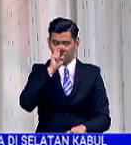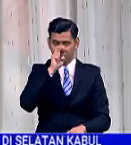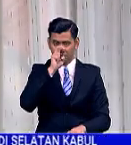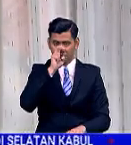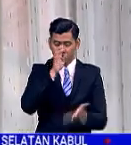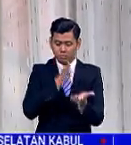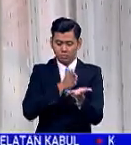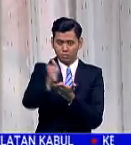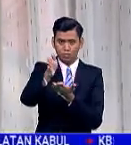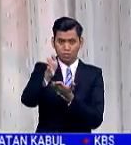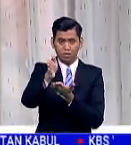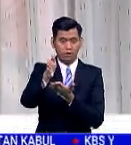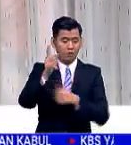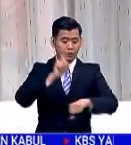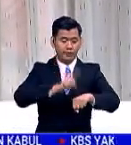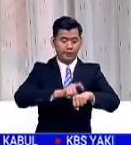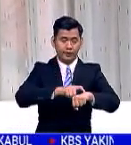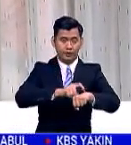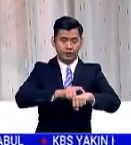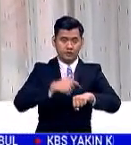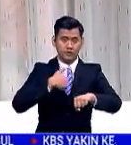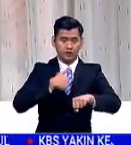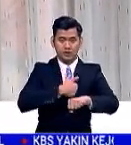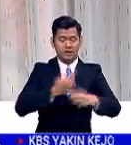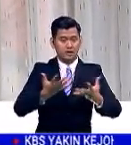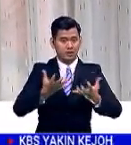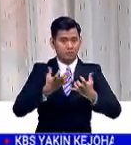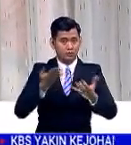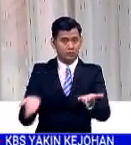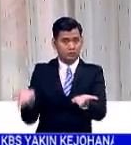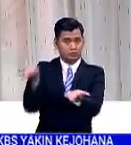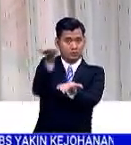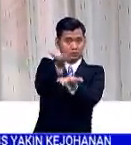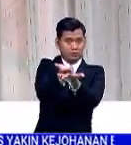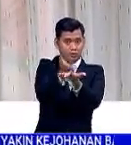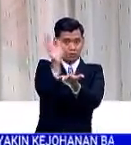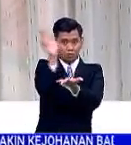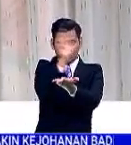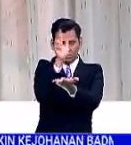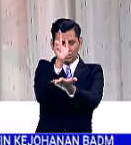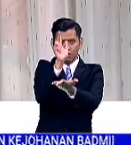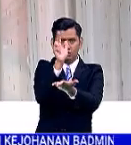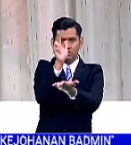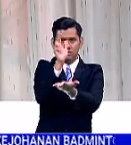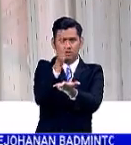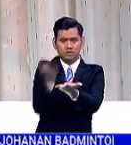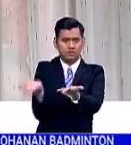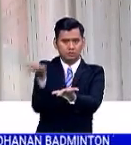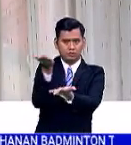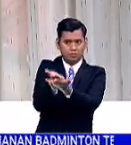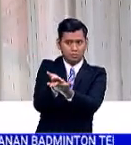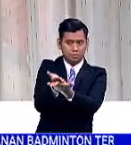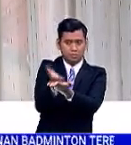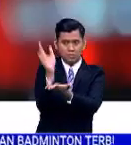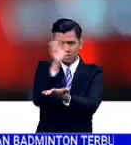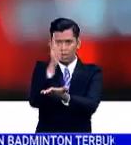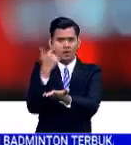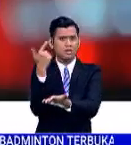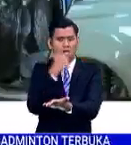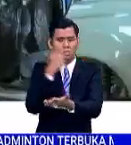supaya waktu yang kita nak kemukakan kepada kerajaan itu tidaklah mengambil terlalu